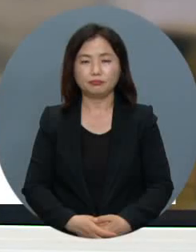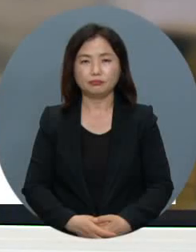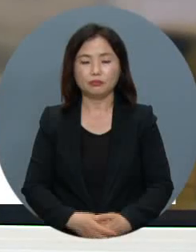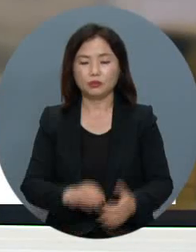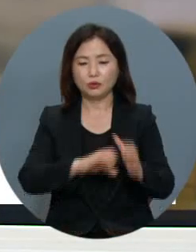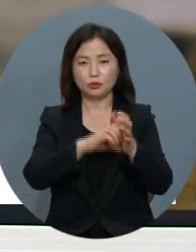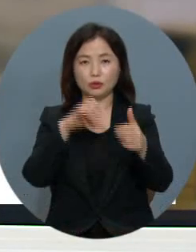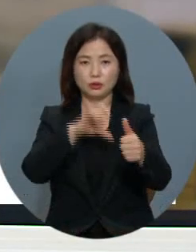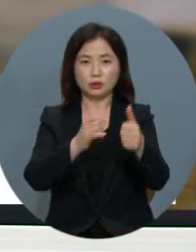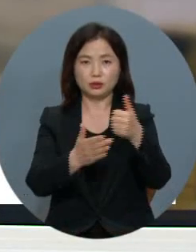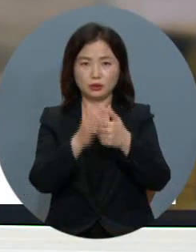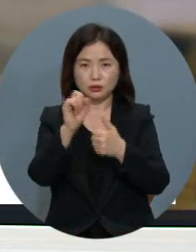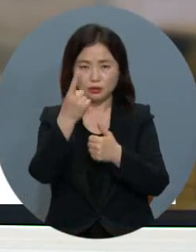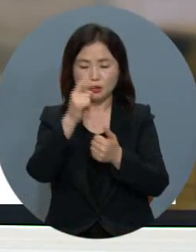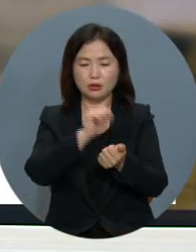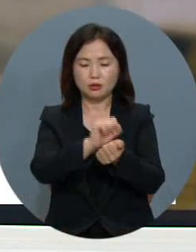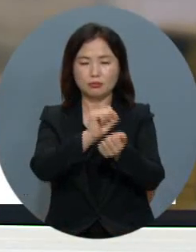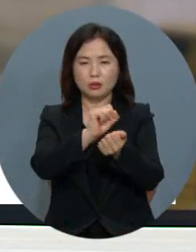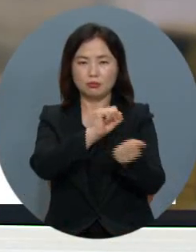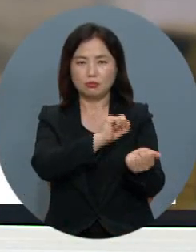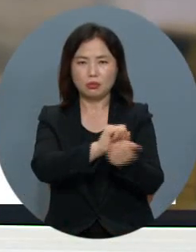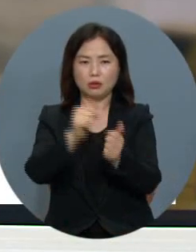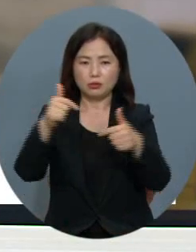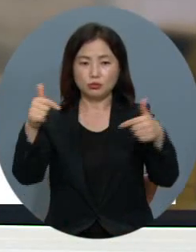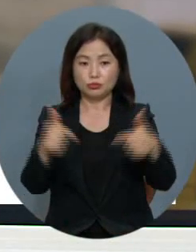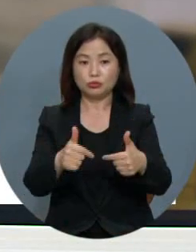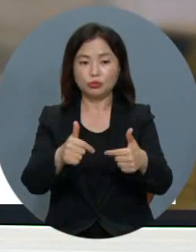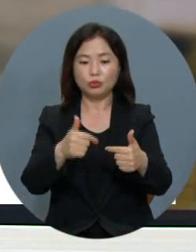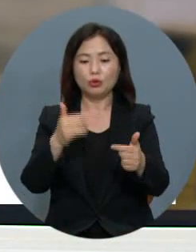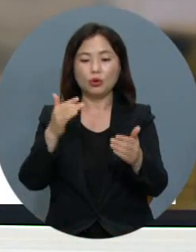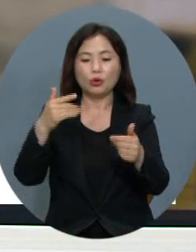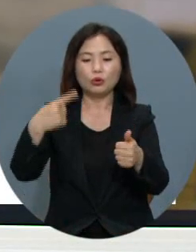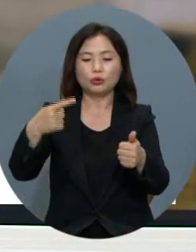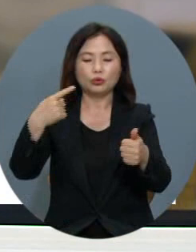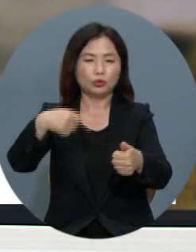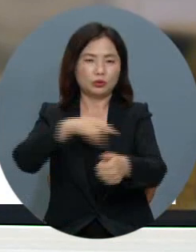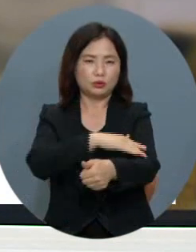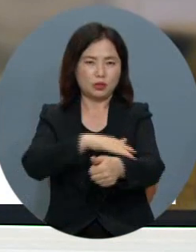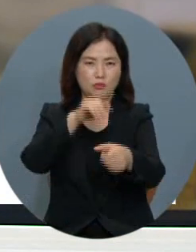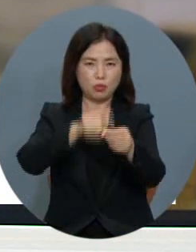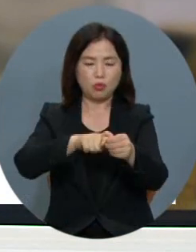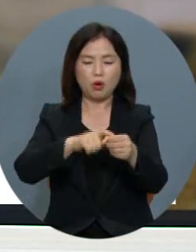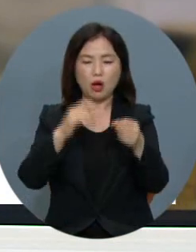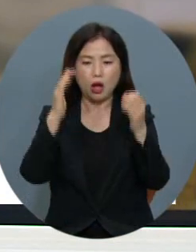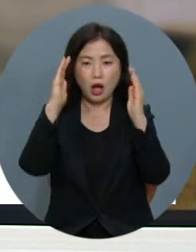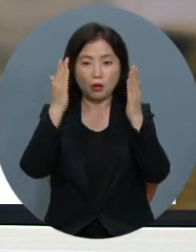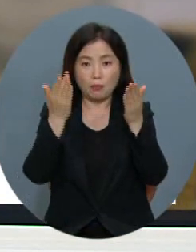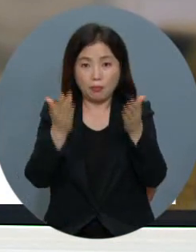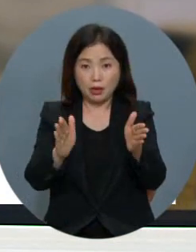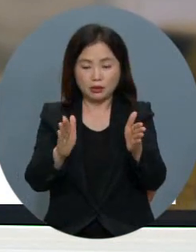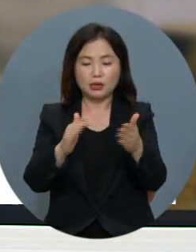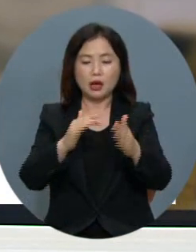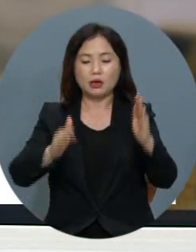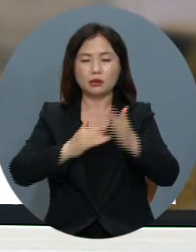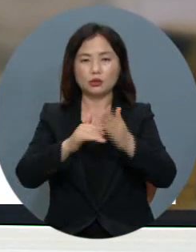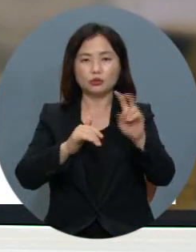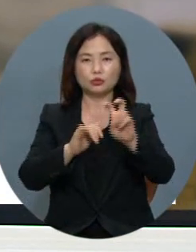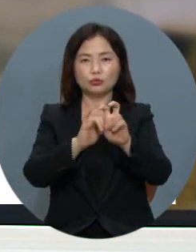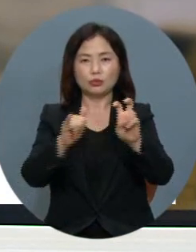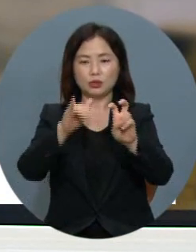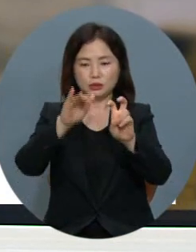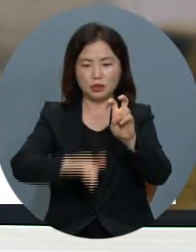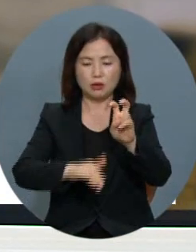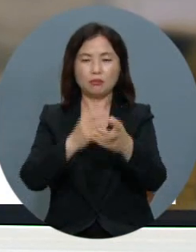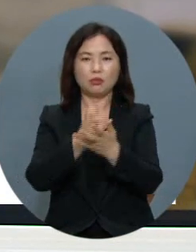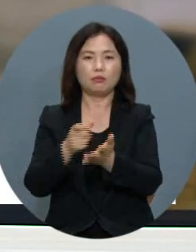코로 날 구루 계기로 감염병 전파 위험을 줄이고 교육의 질을 높이기 위해서 학급당 학생수를 20명으로 제한